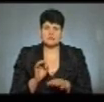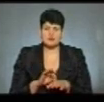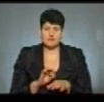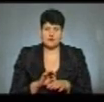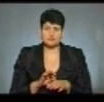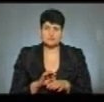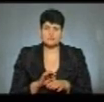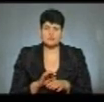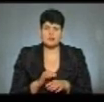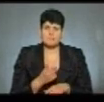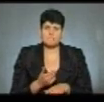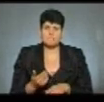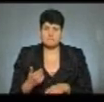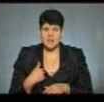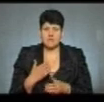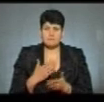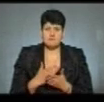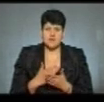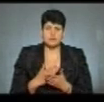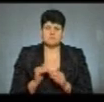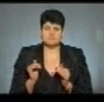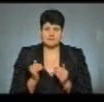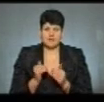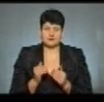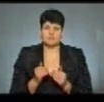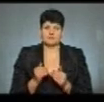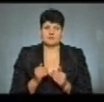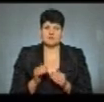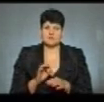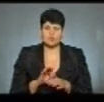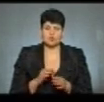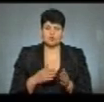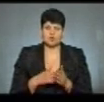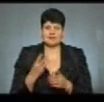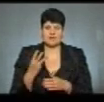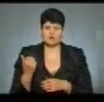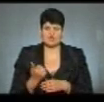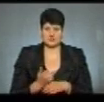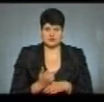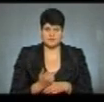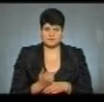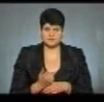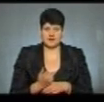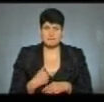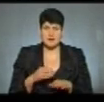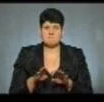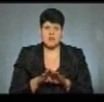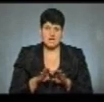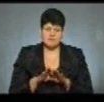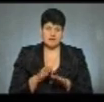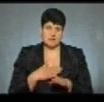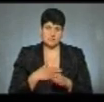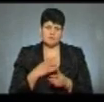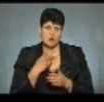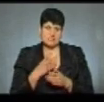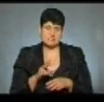Відповідно, ми мали низьку інтенсивність захворюваності буквально до третього тижня. Відповідно, ми прирівнювали наш